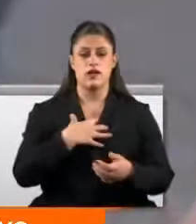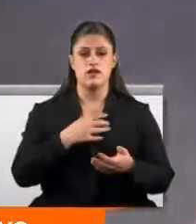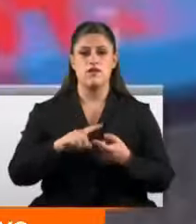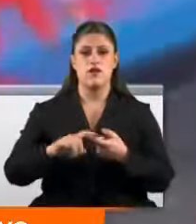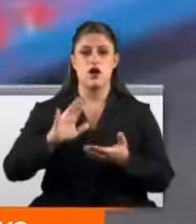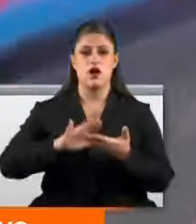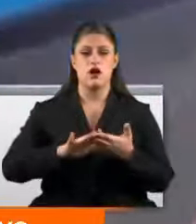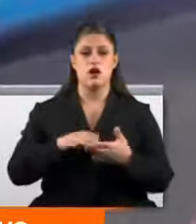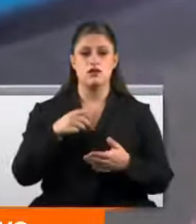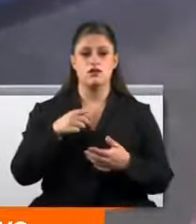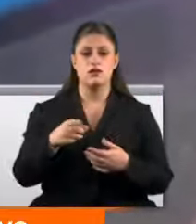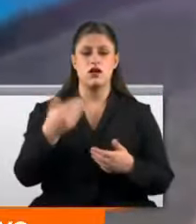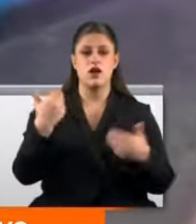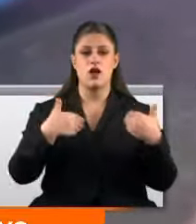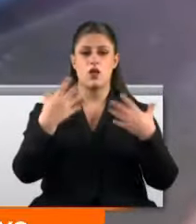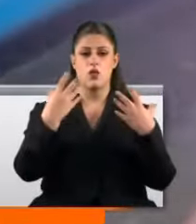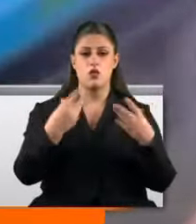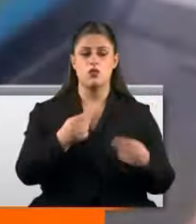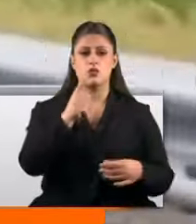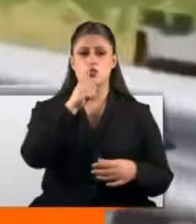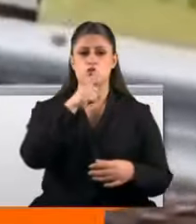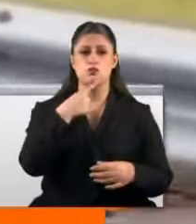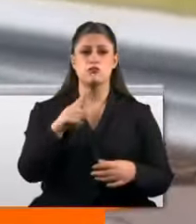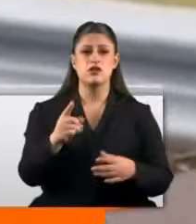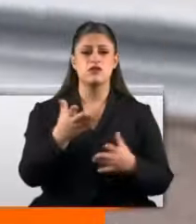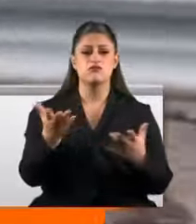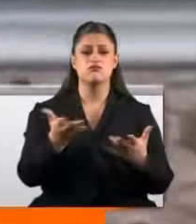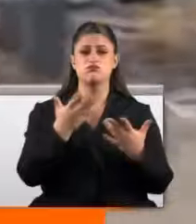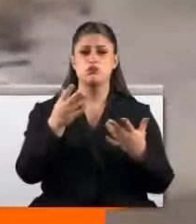yüz binlerce dolarlık araçsa perte çıktı.